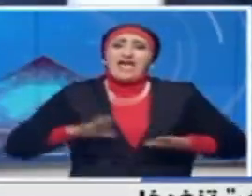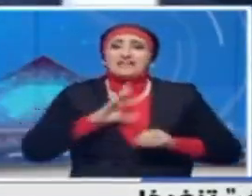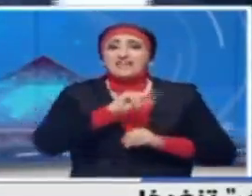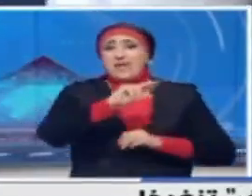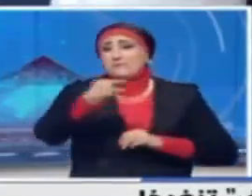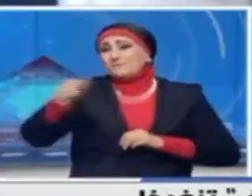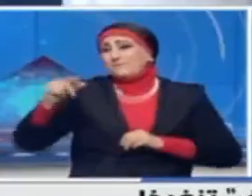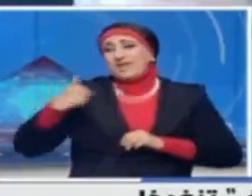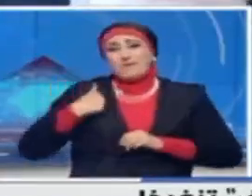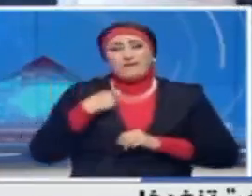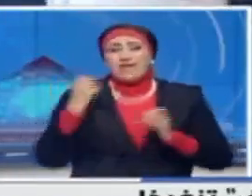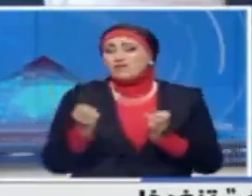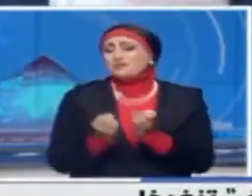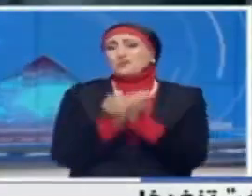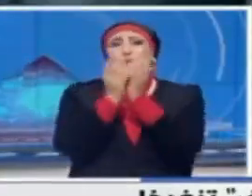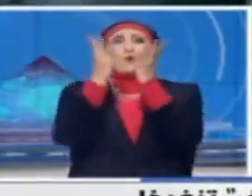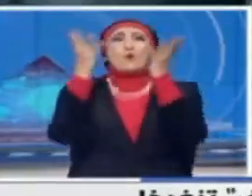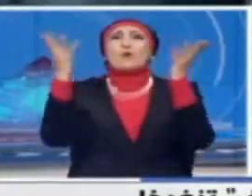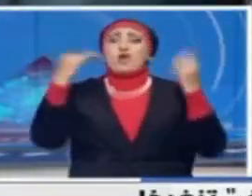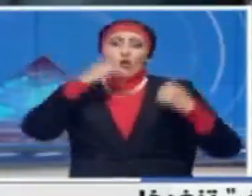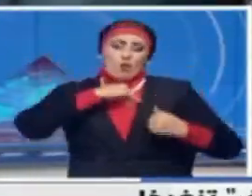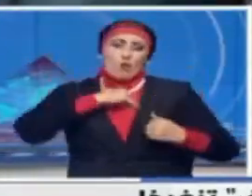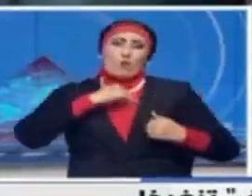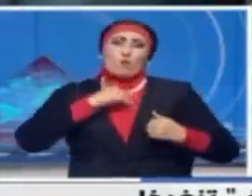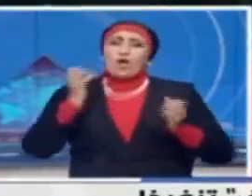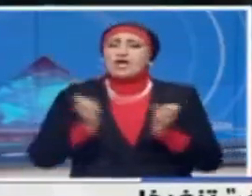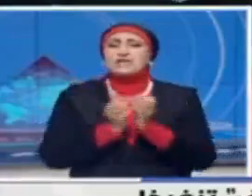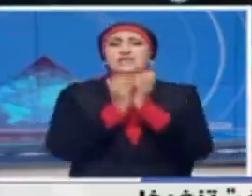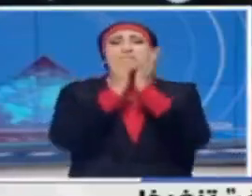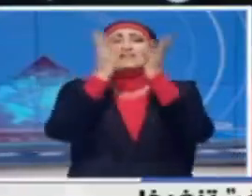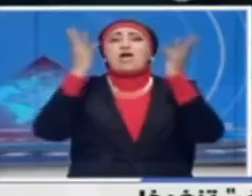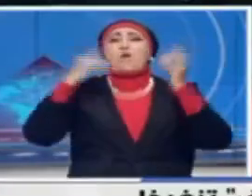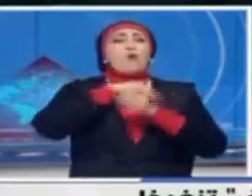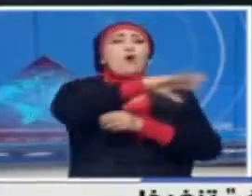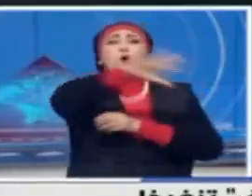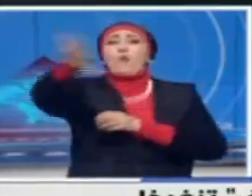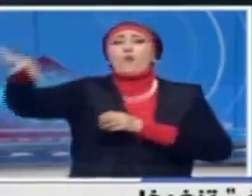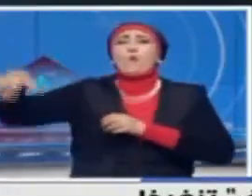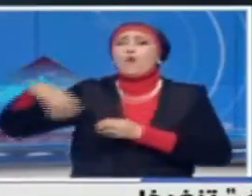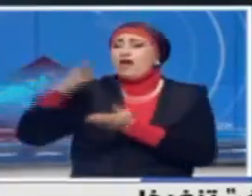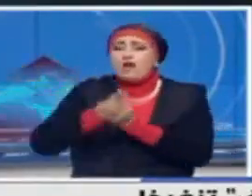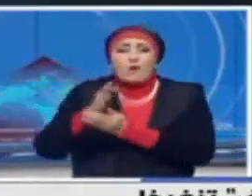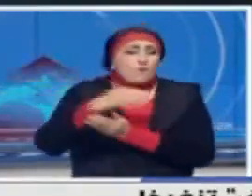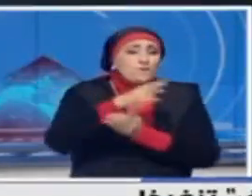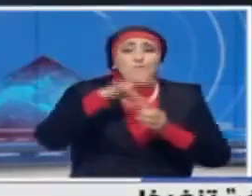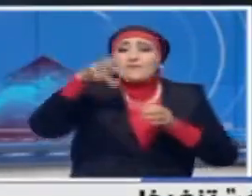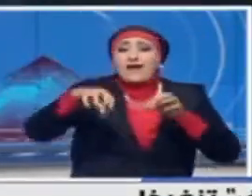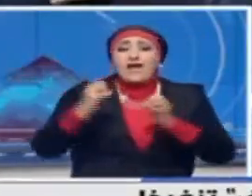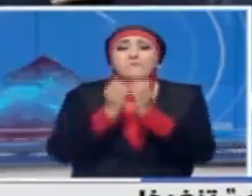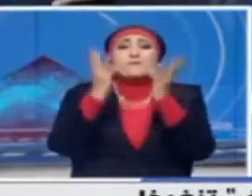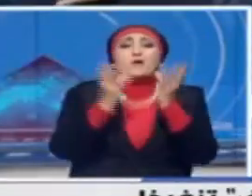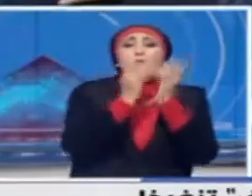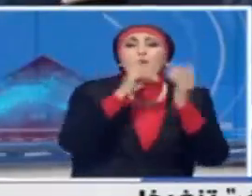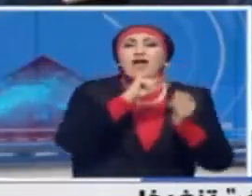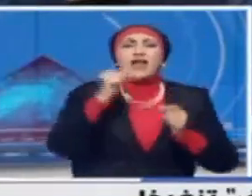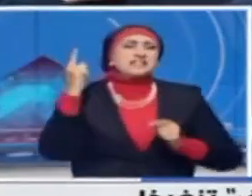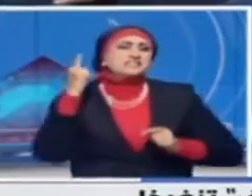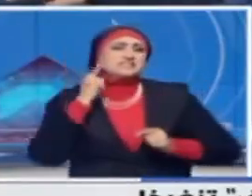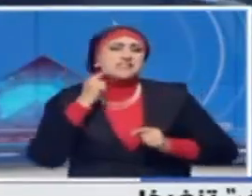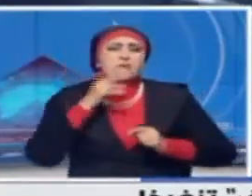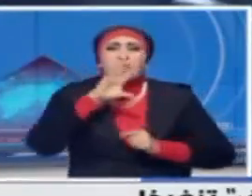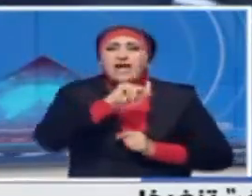وجود، أنا النور اللي جوايا ينور ليكوا كل مكان، أنا الغنوة اللي